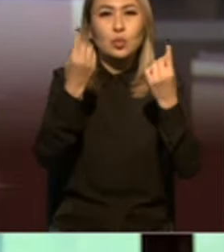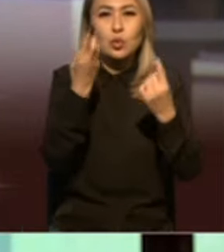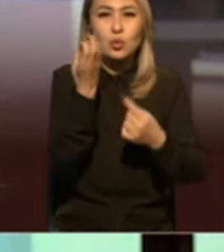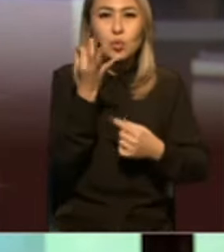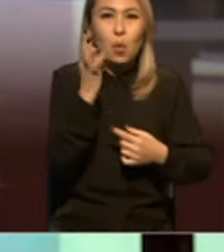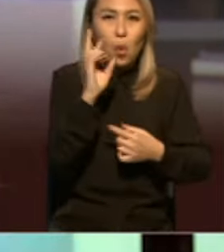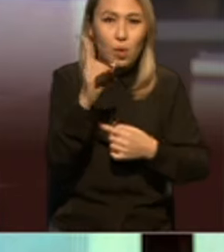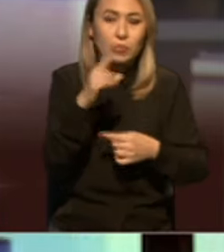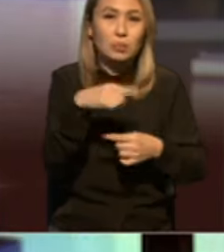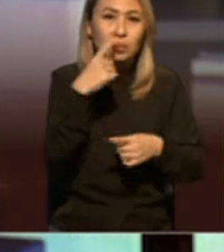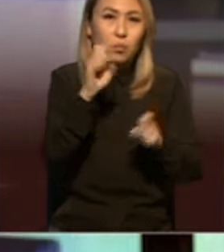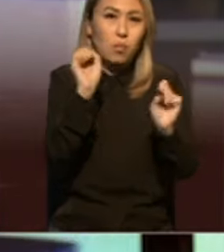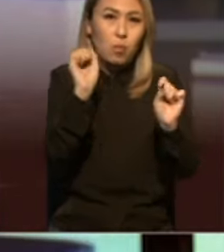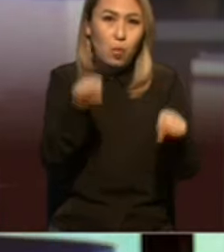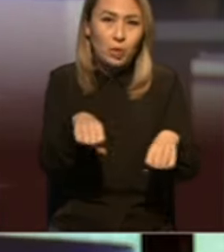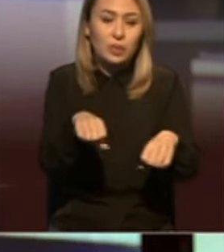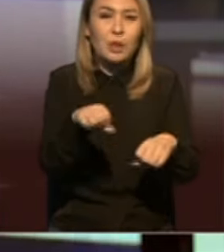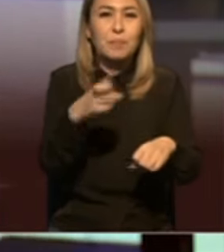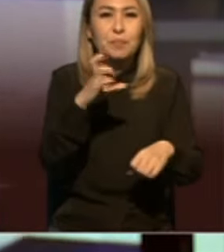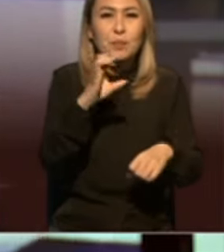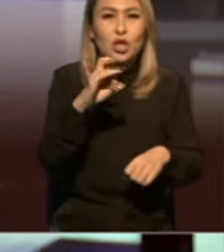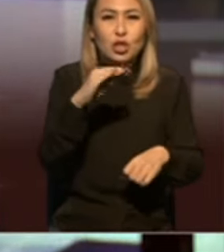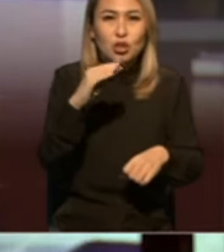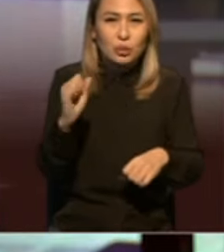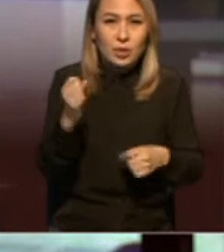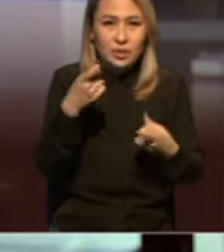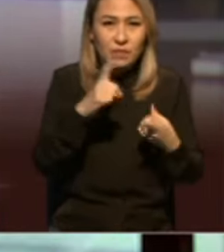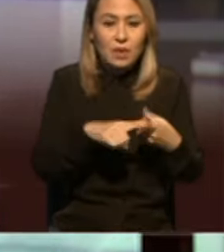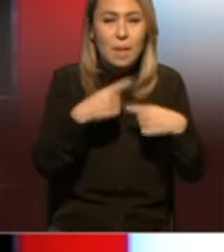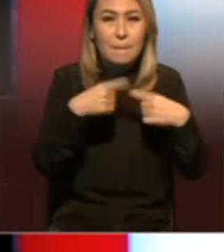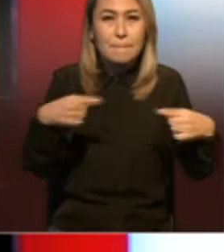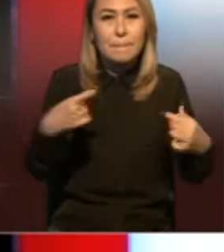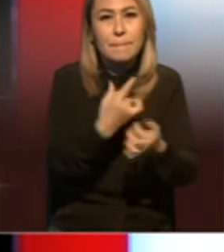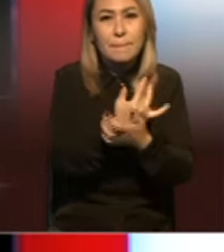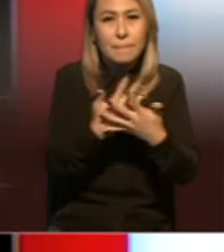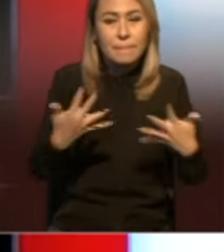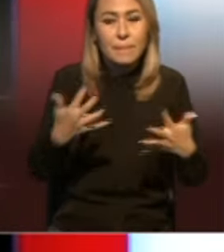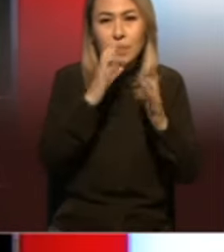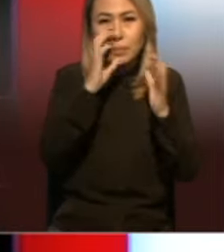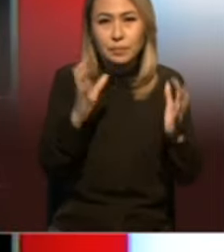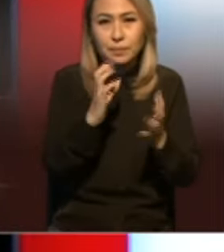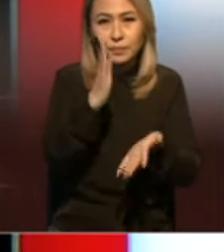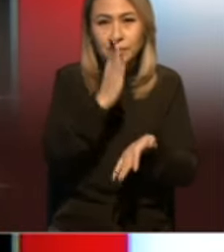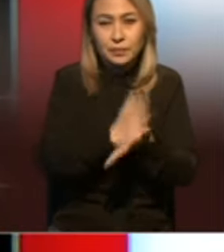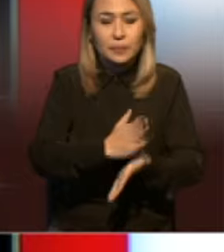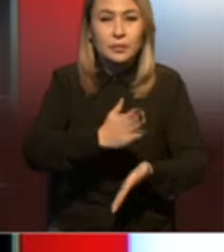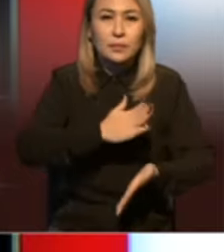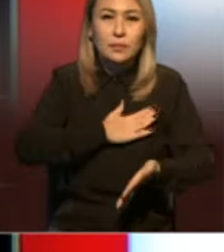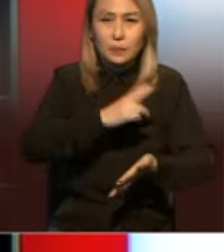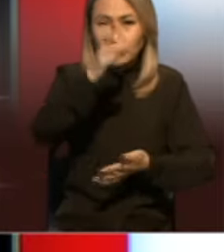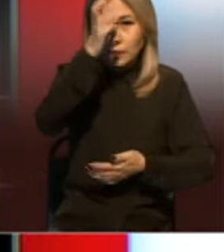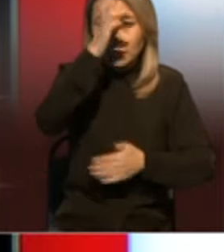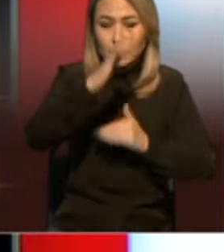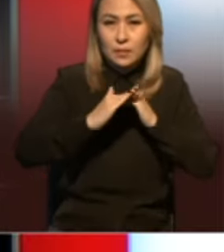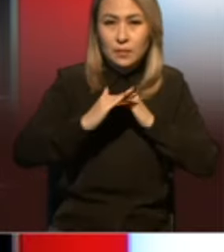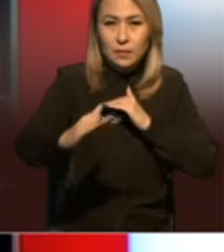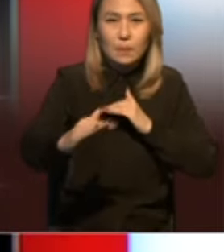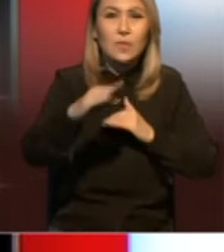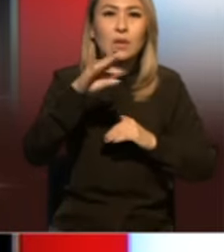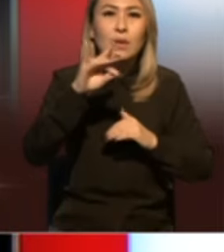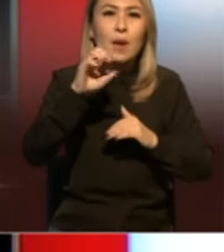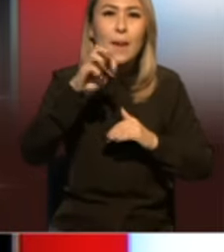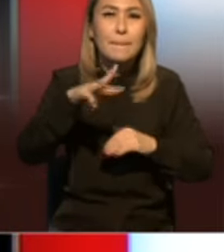алып келеді деп айтуға болады. Өйткені биржаларға әсер етеді, басқа да өзгерістер, барлығы күтіп отыр. Біздің түрк әлемі осындай